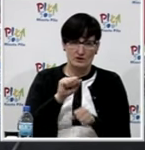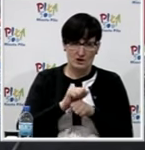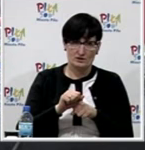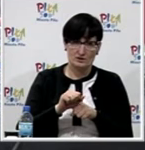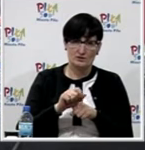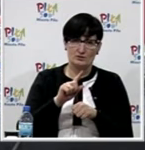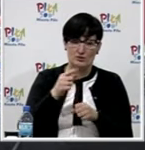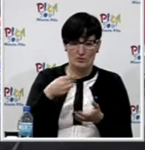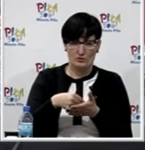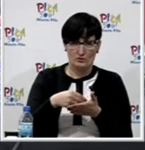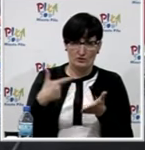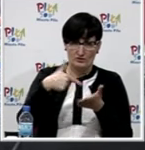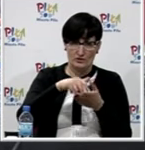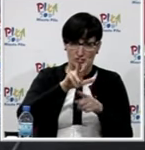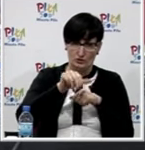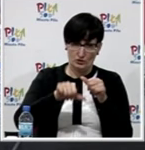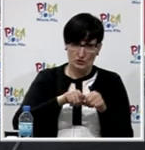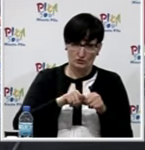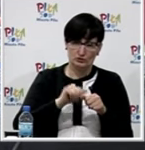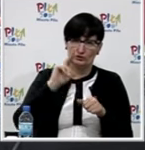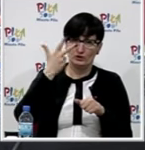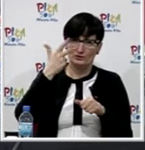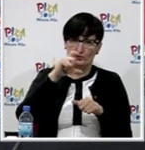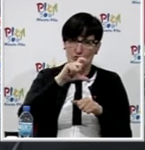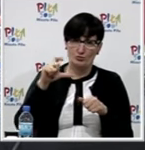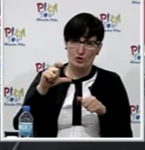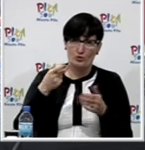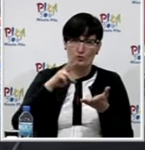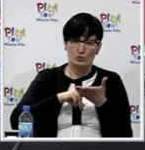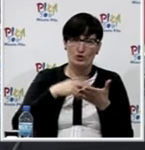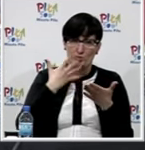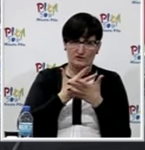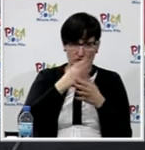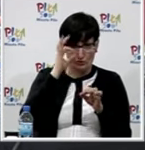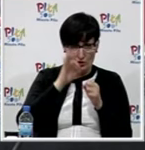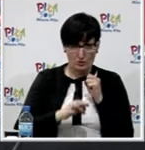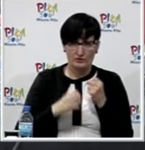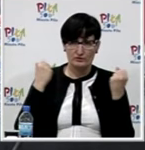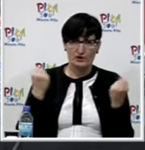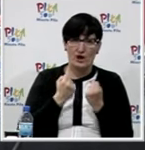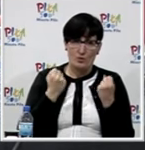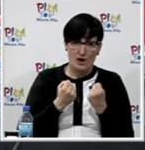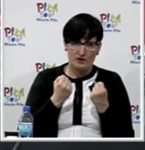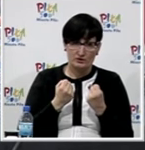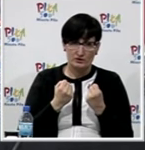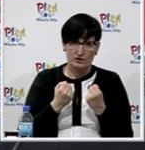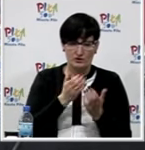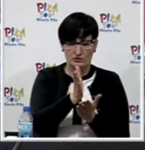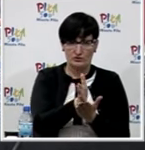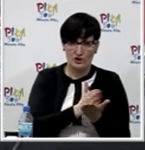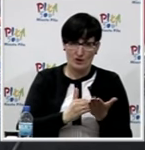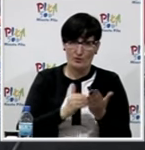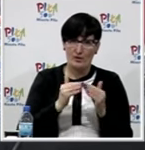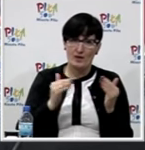rok. I trzeci blok, który omówiliśmy dokładnie, to omówiliśmy działanie i funkcjonowanie działu opieki nad